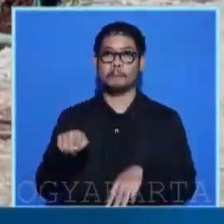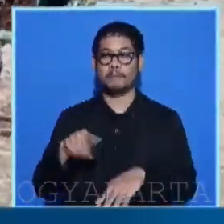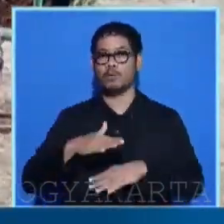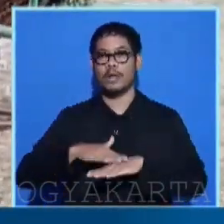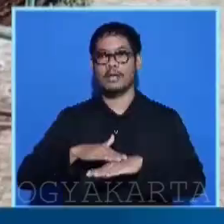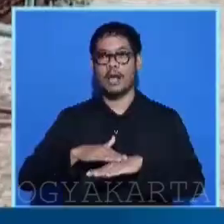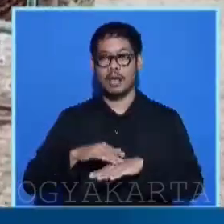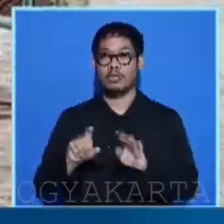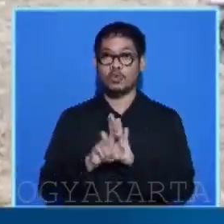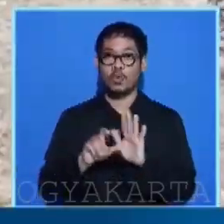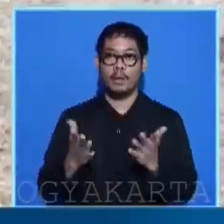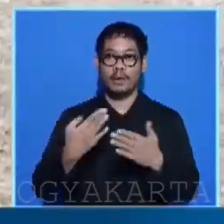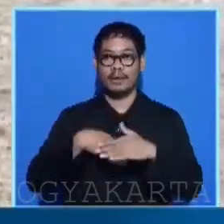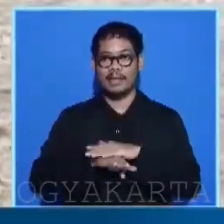Beteng.